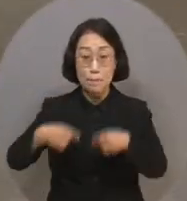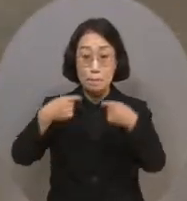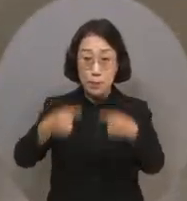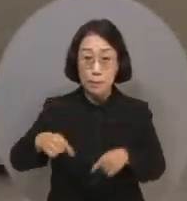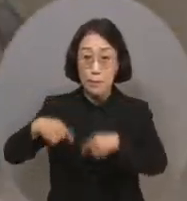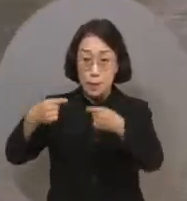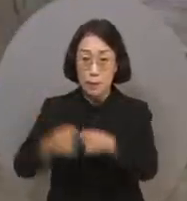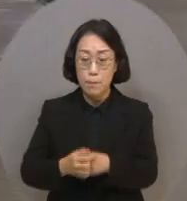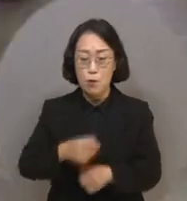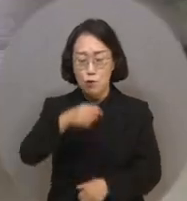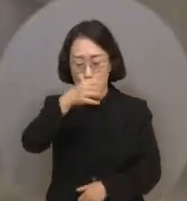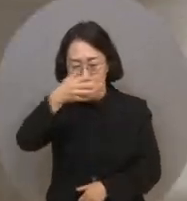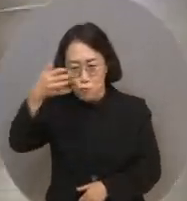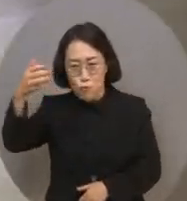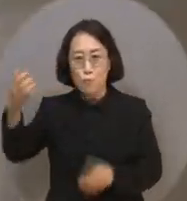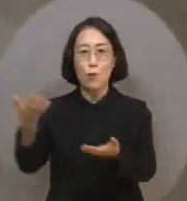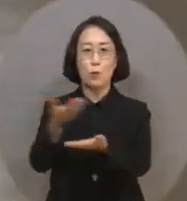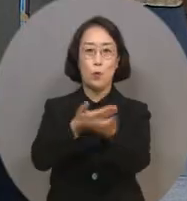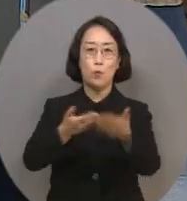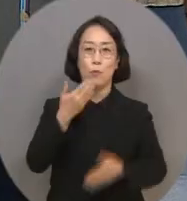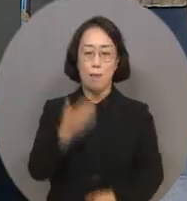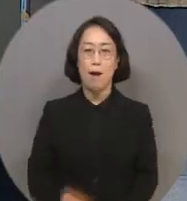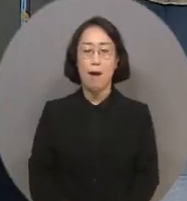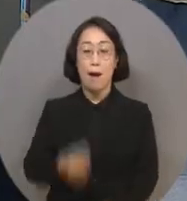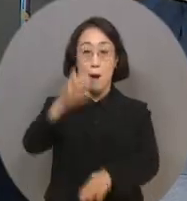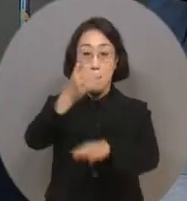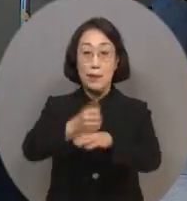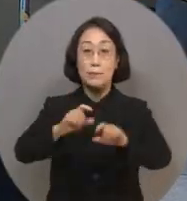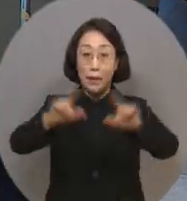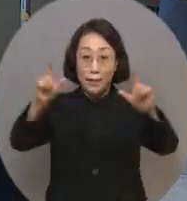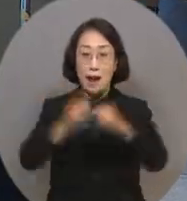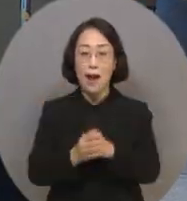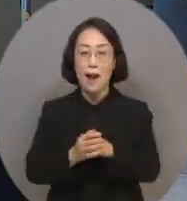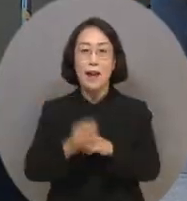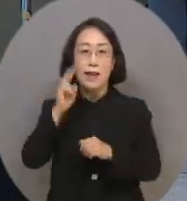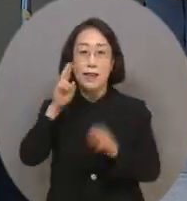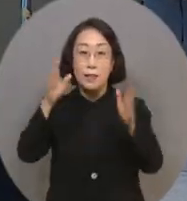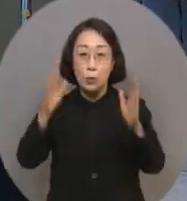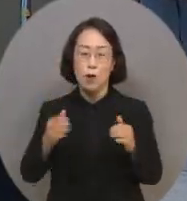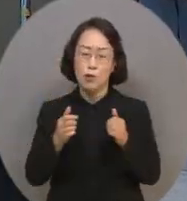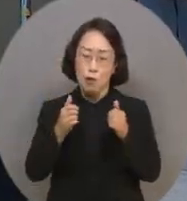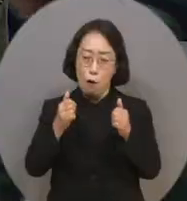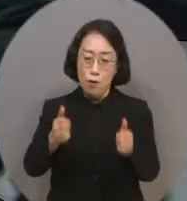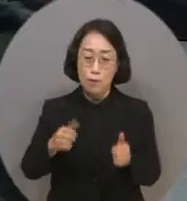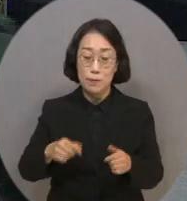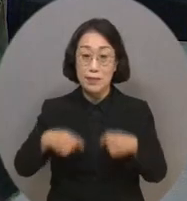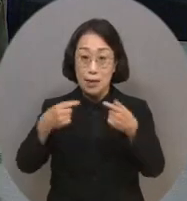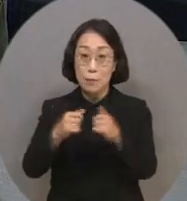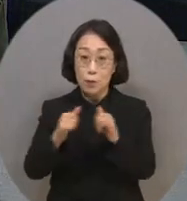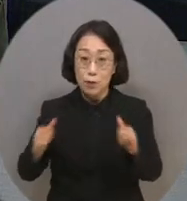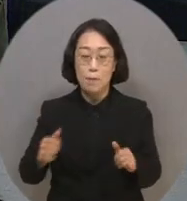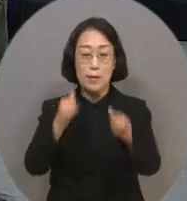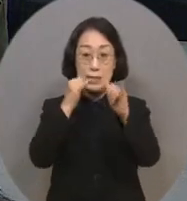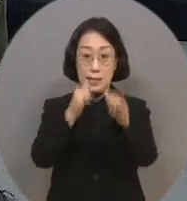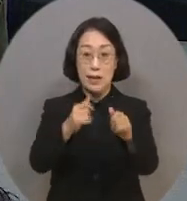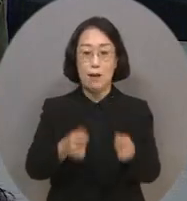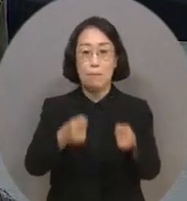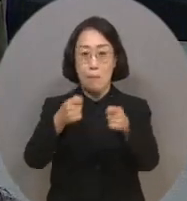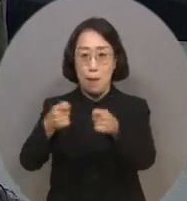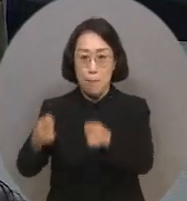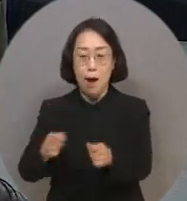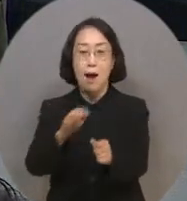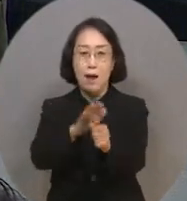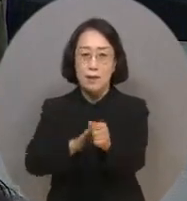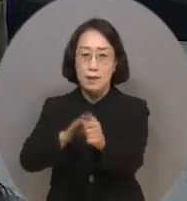교류하고 꿈을 펼칩니다. 대회 마지막 날 1박 2일 동안 열심히 참여한 학생들을 시상하며 응원과